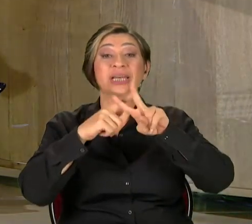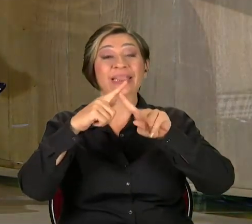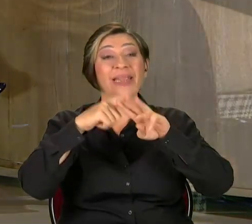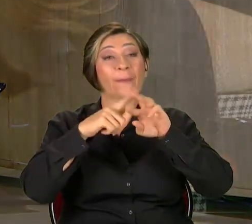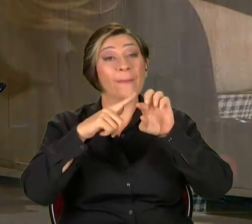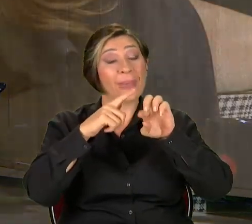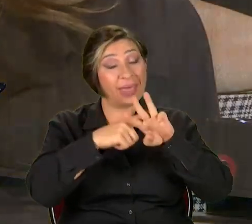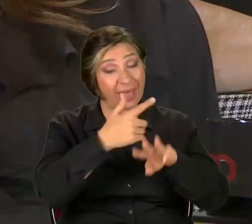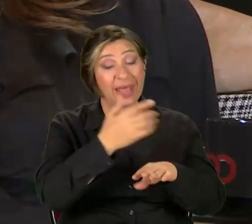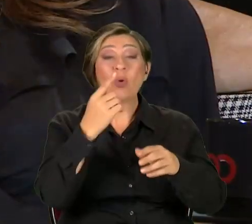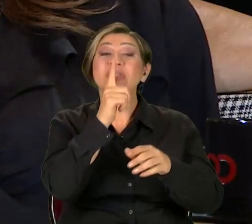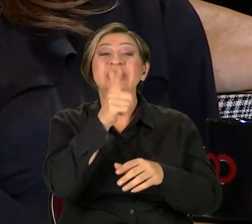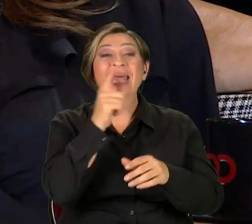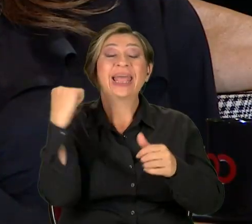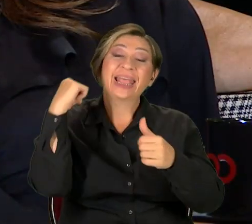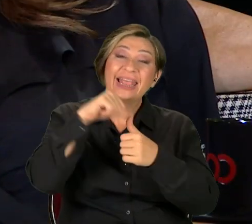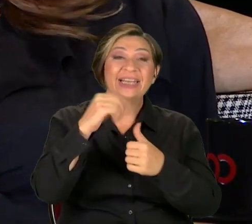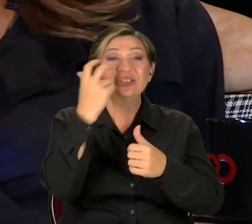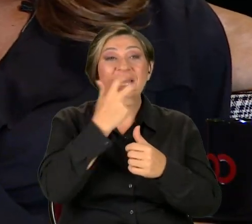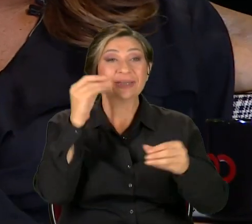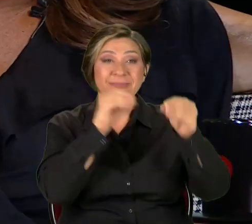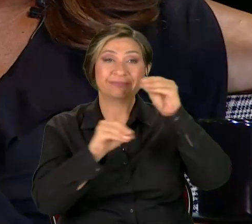şiirleri yine besteleseydi.